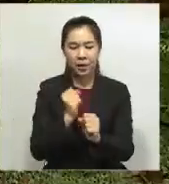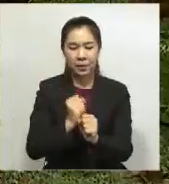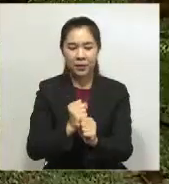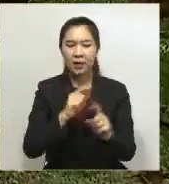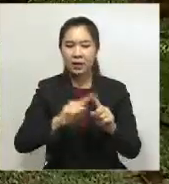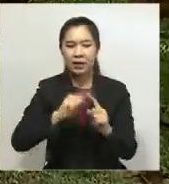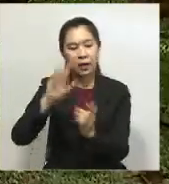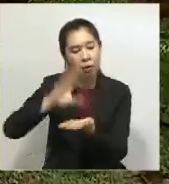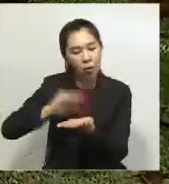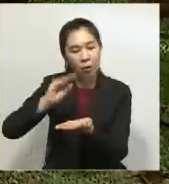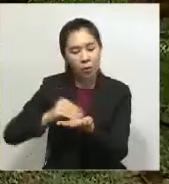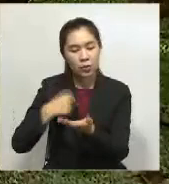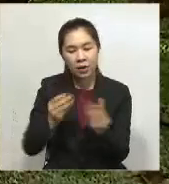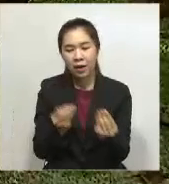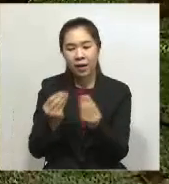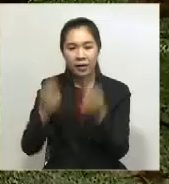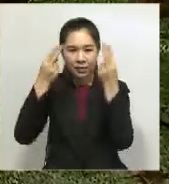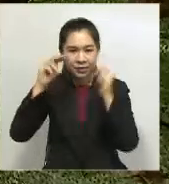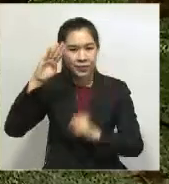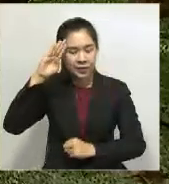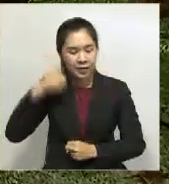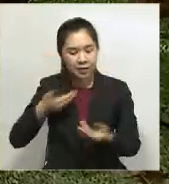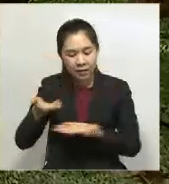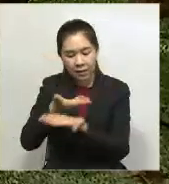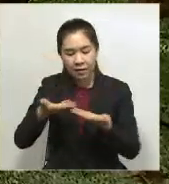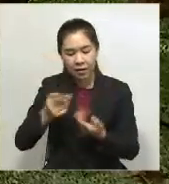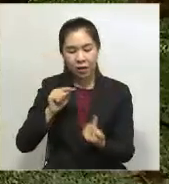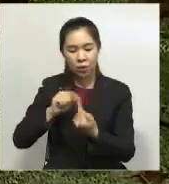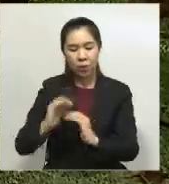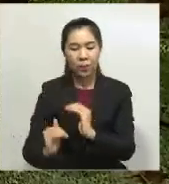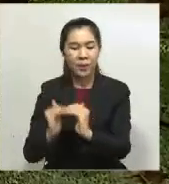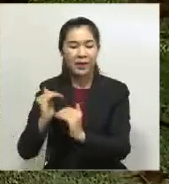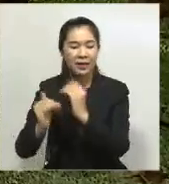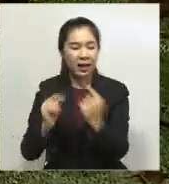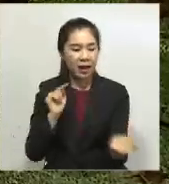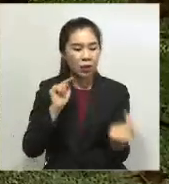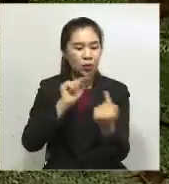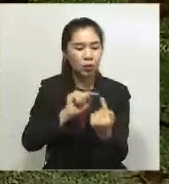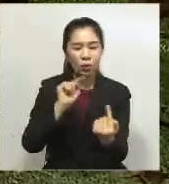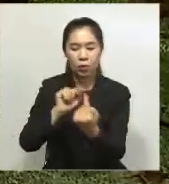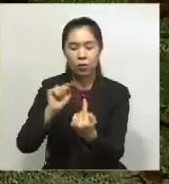ตรียมข้อมูลต่างๆไว้ให้ท่านนายกรัฐมนตรีพิจารณาเรื่องของการพัฒนาพื้นที่ให้เหมาะตาม